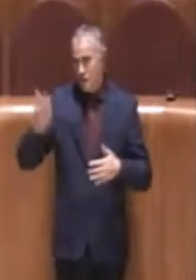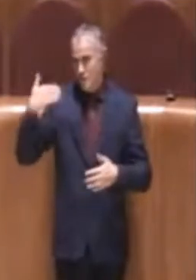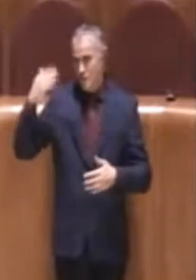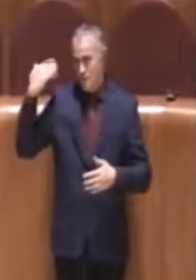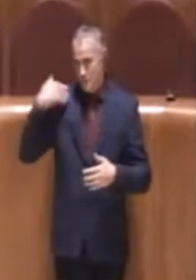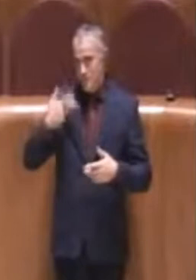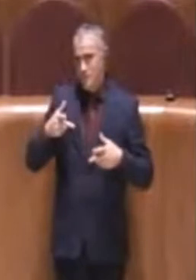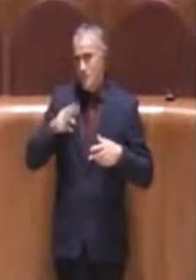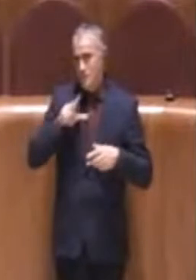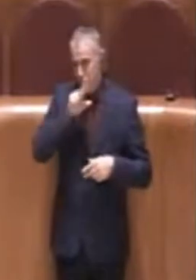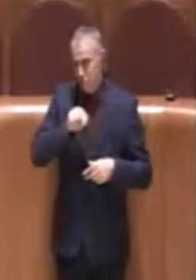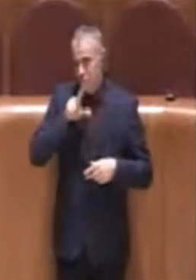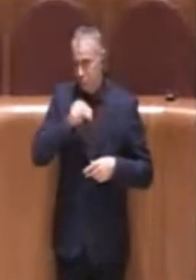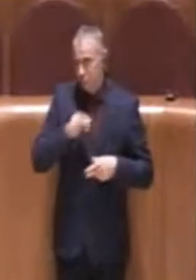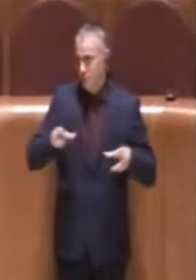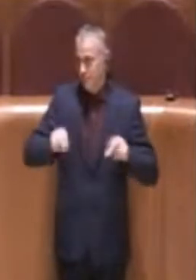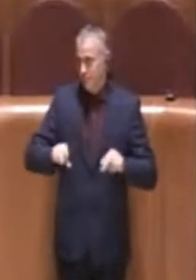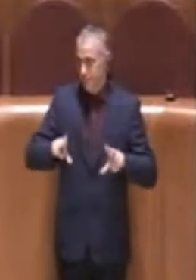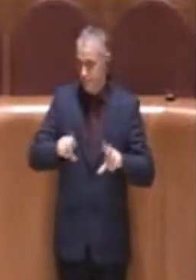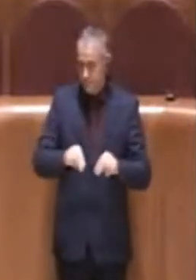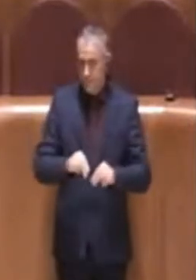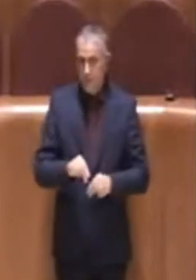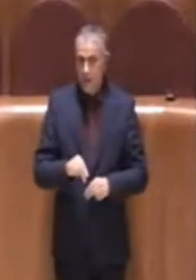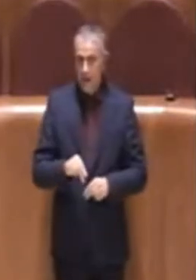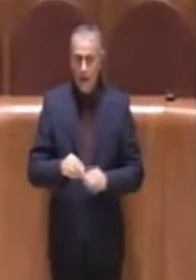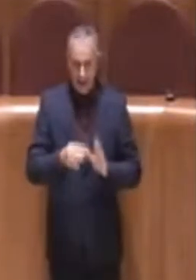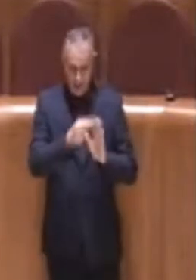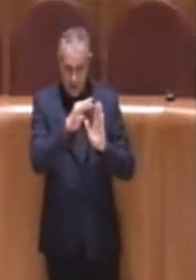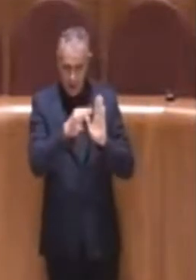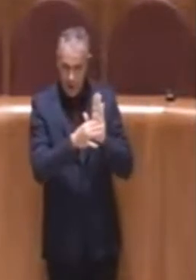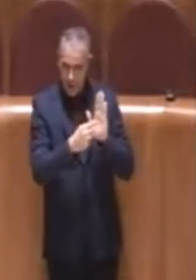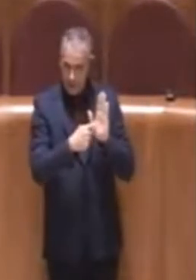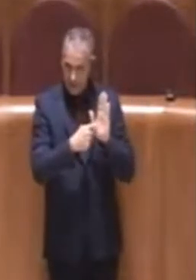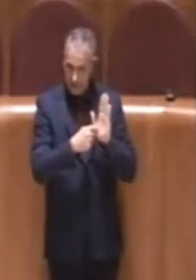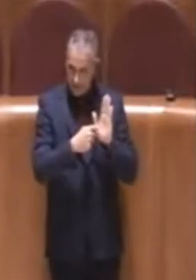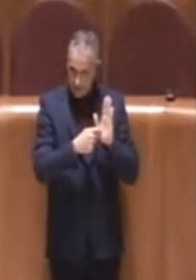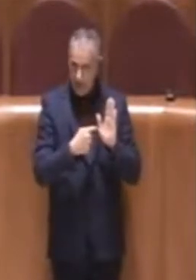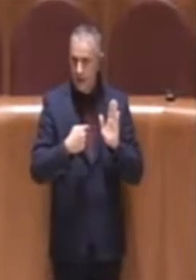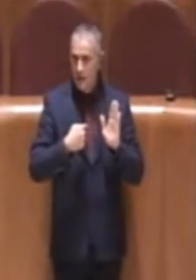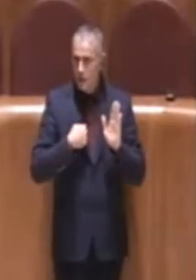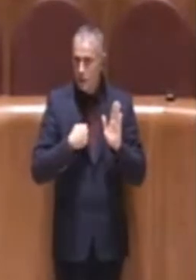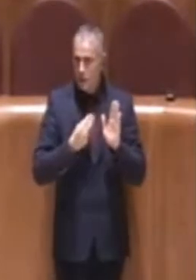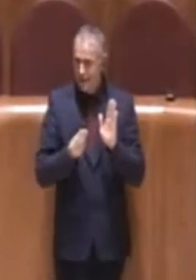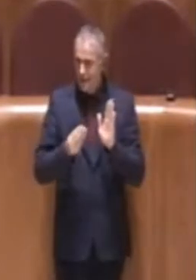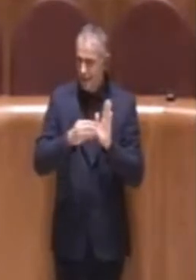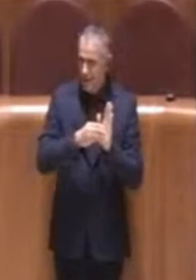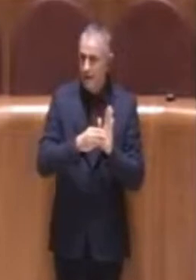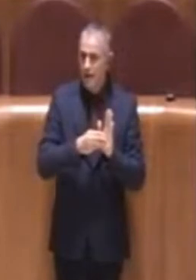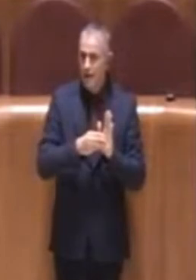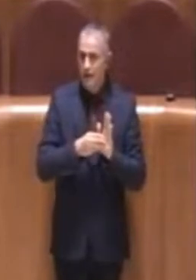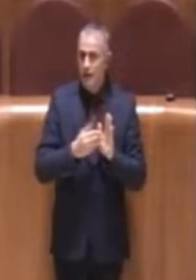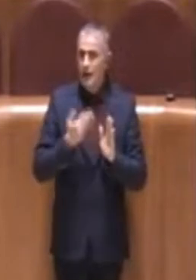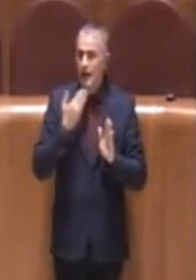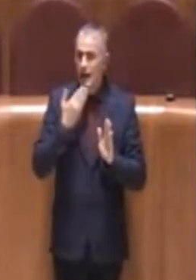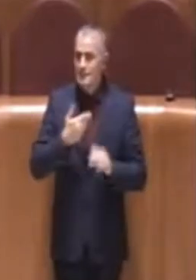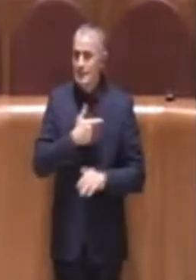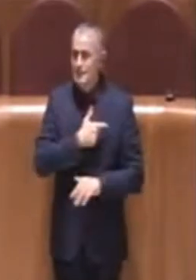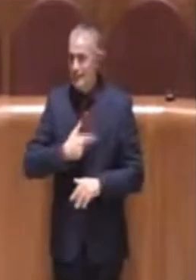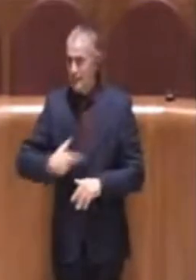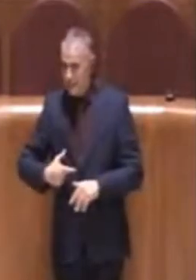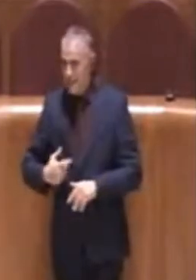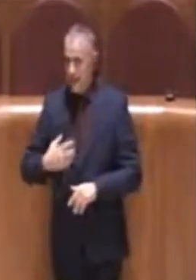volte in questo ordine del giorno noi diamo indirizzo per il tramite della finirà il sindaco degli assessori